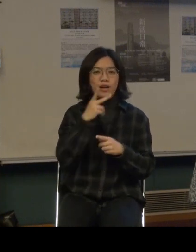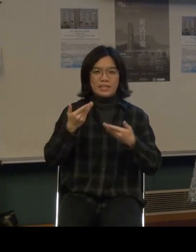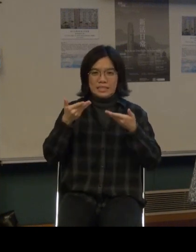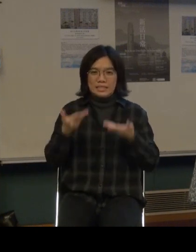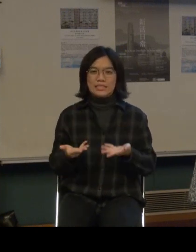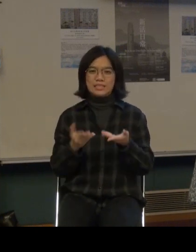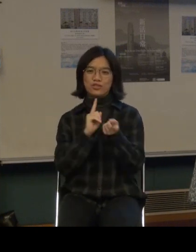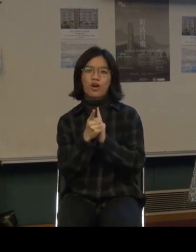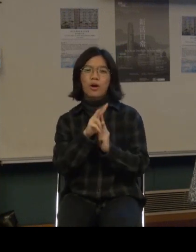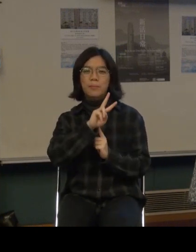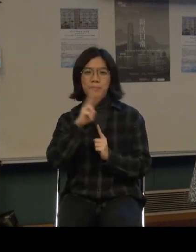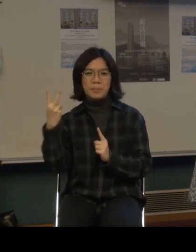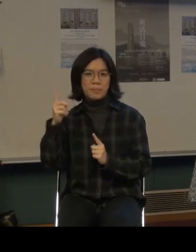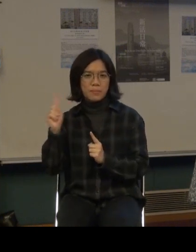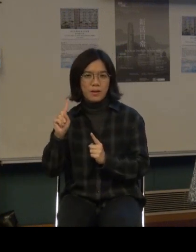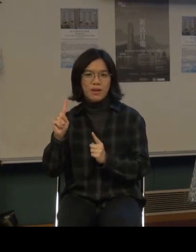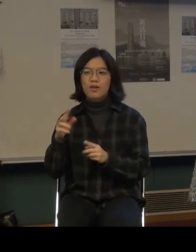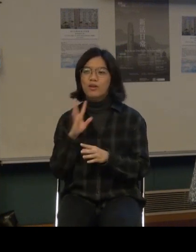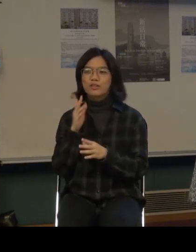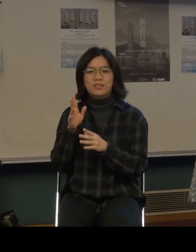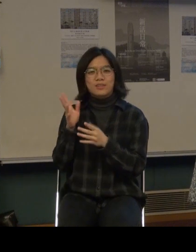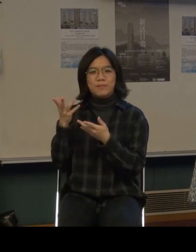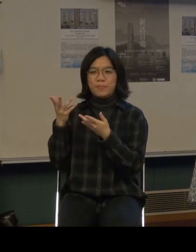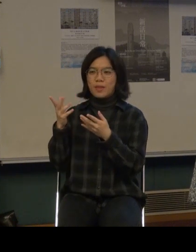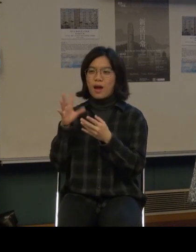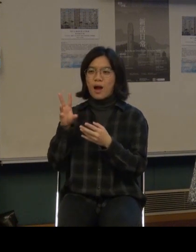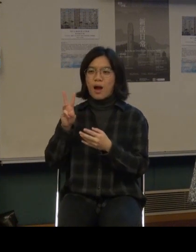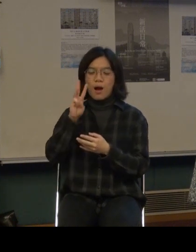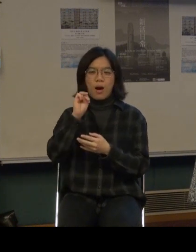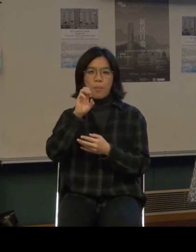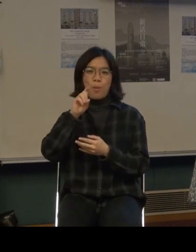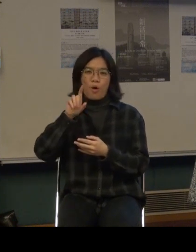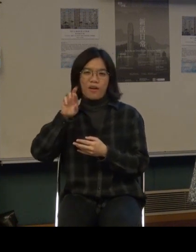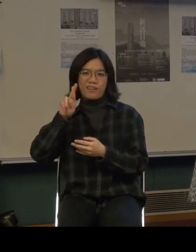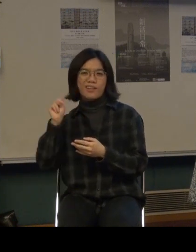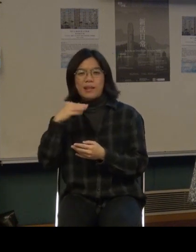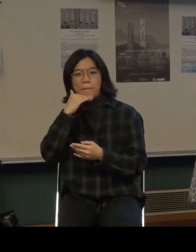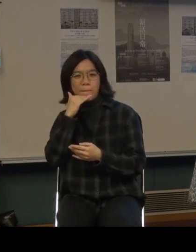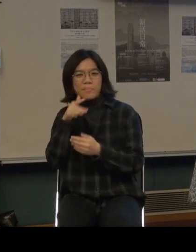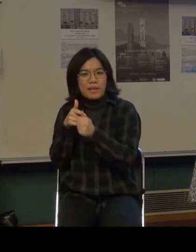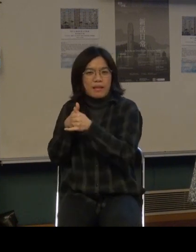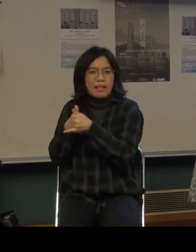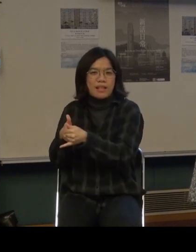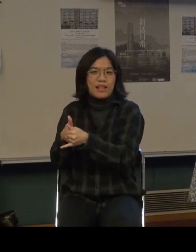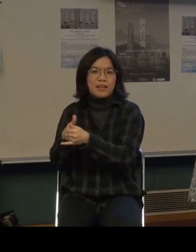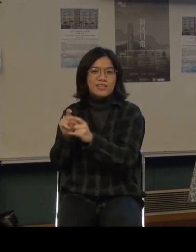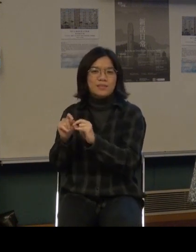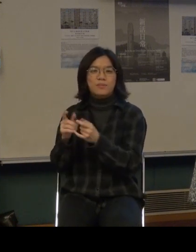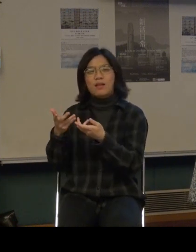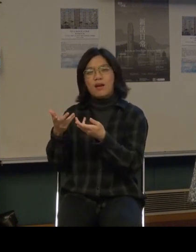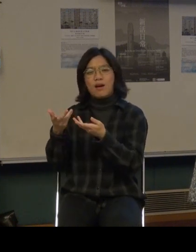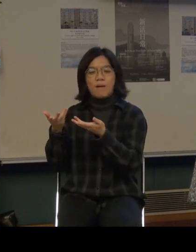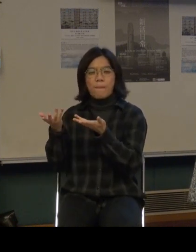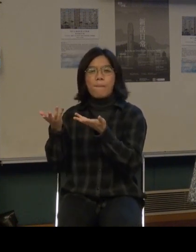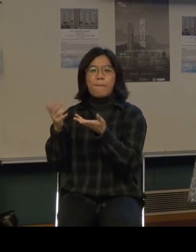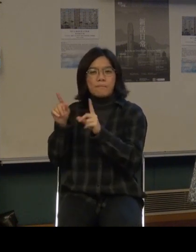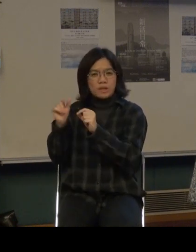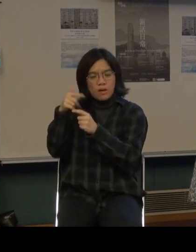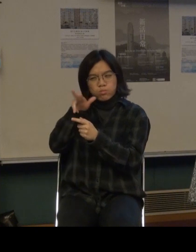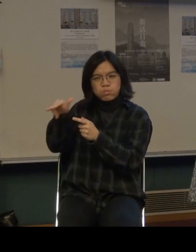的咁啊，摩登其實係一個更加有趣嘅一個講法，因為咧佢俾我哋更加清楚咧究竟乜嘢意